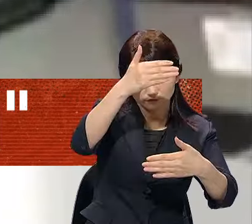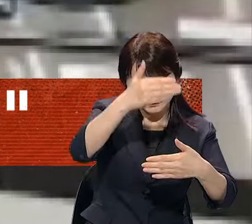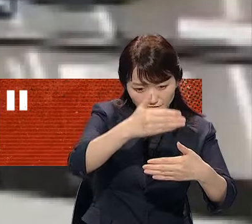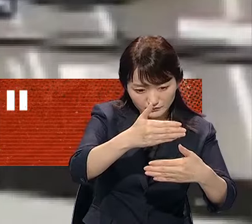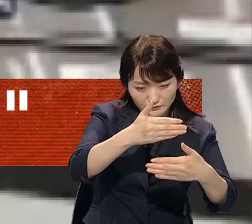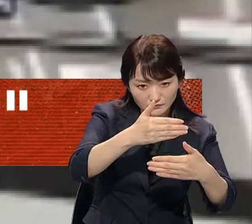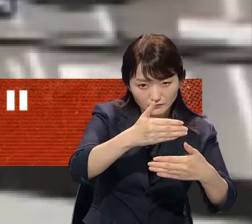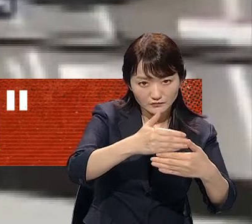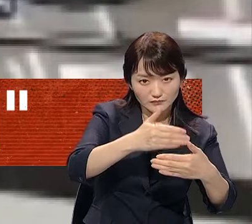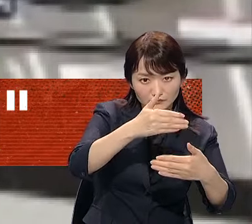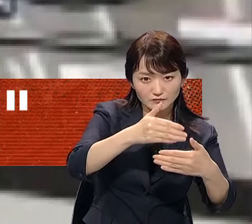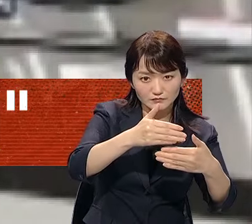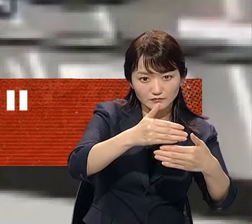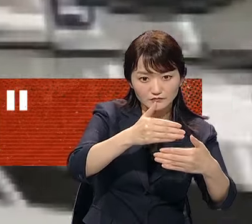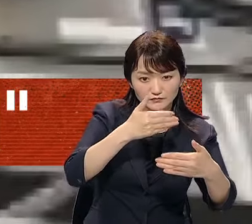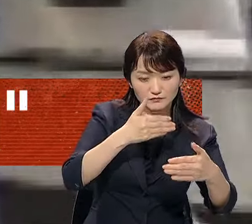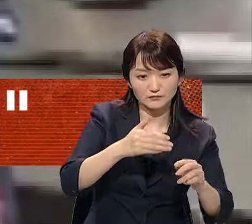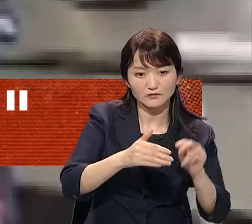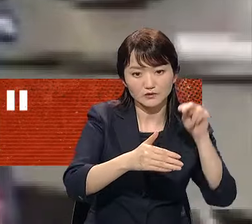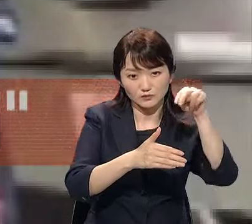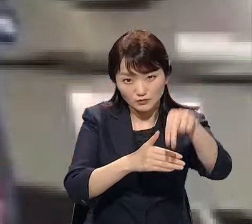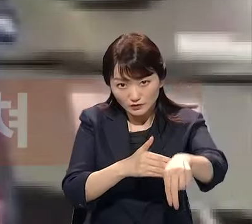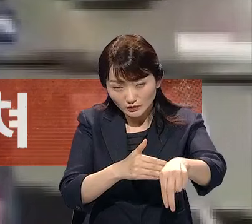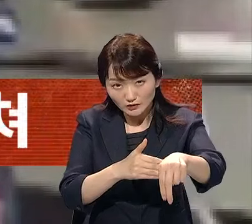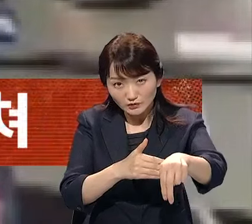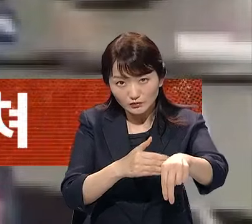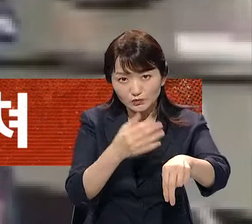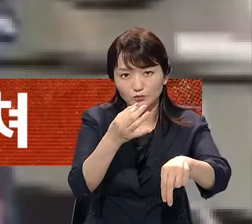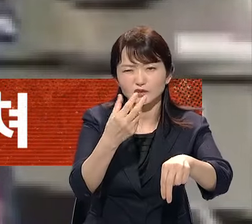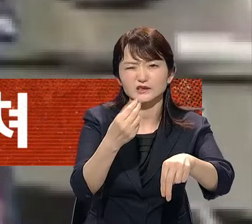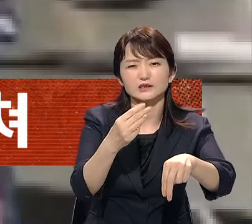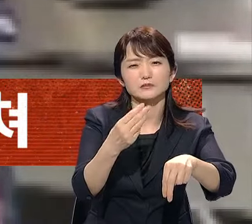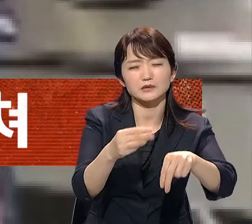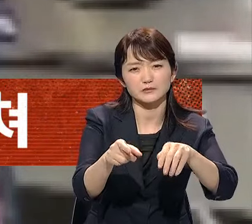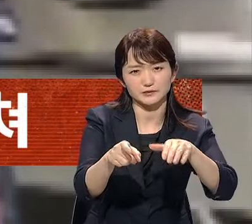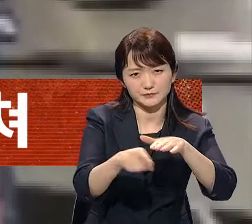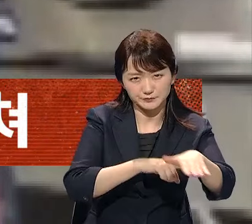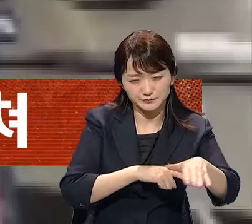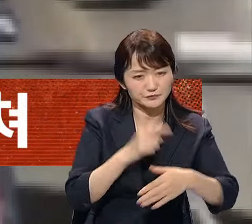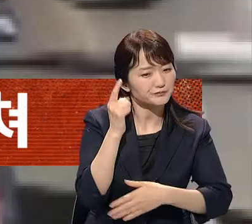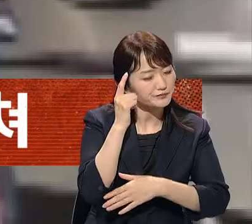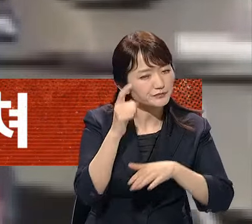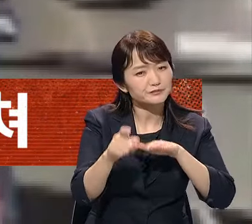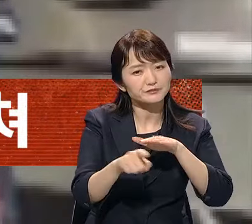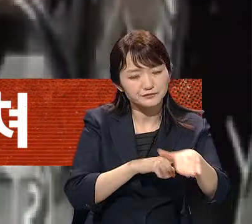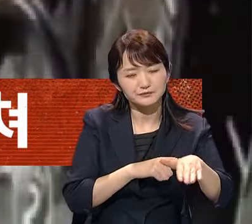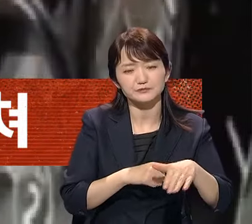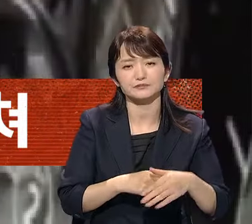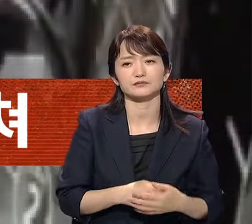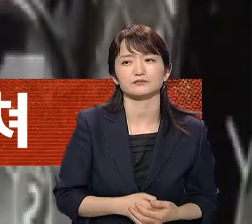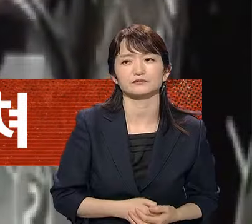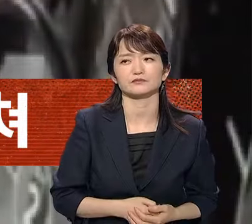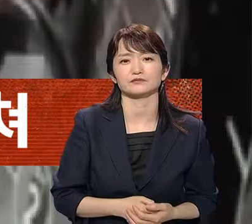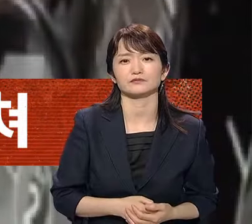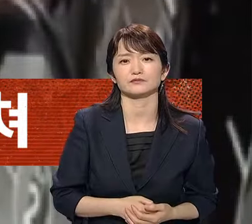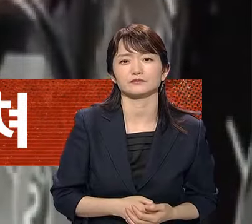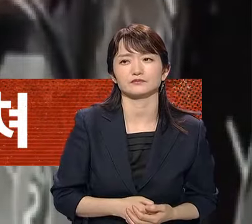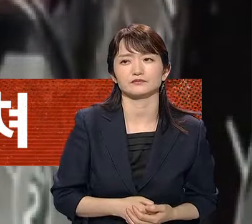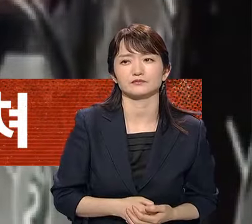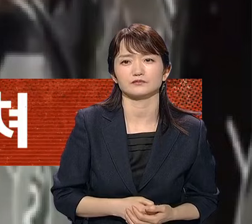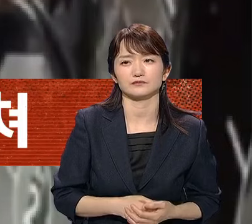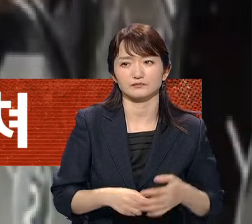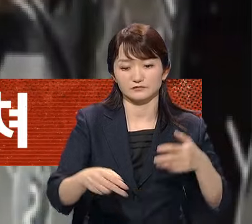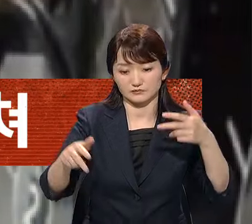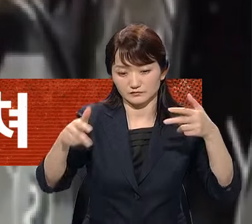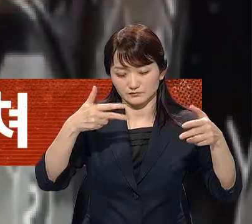다음에 돈은 한 7, 8만 원 정도 가져갔다고 해요. 그리고 또 휴대전화 가져갔다고 하는데, 문제는 CCTV